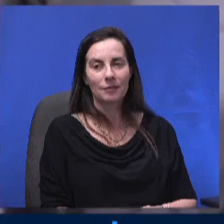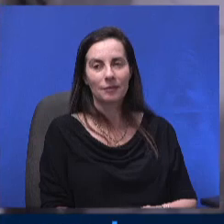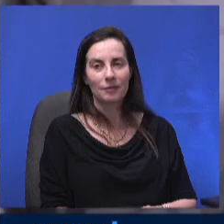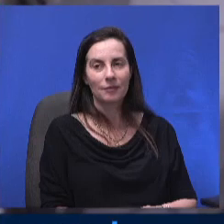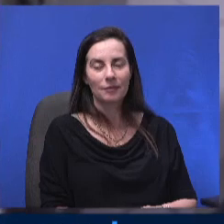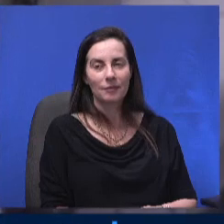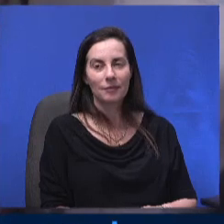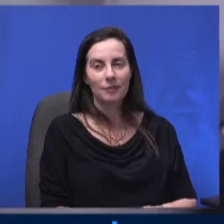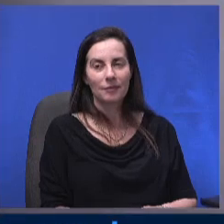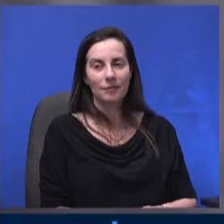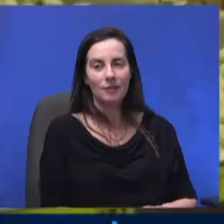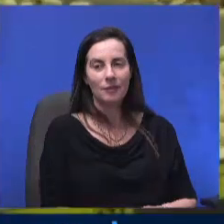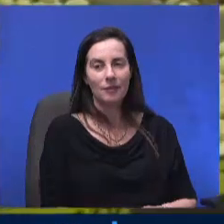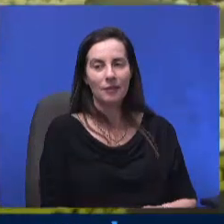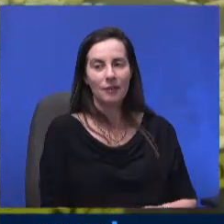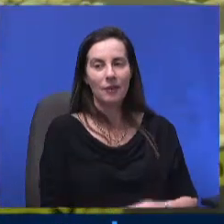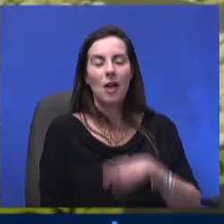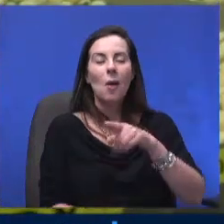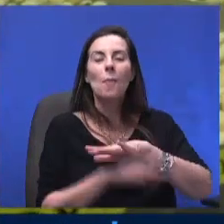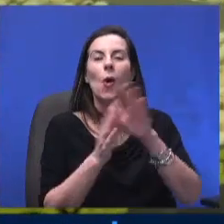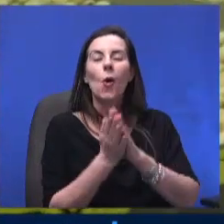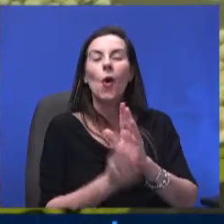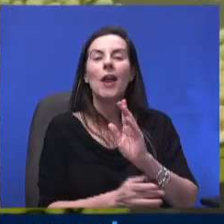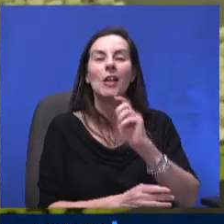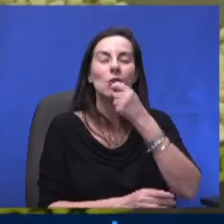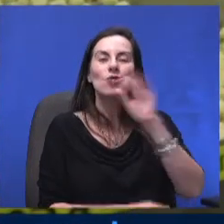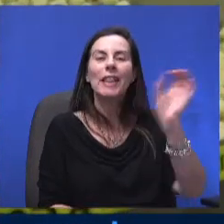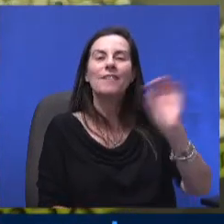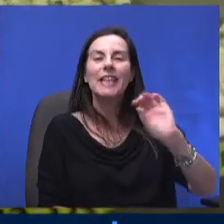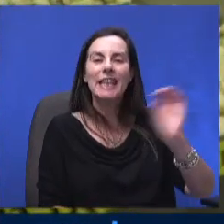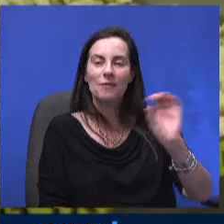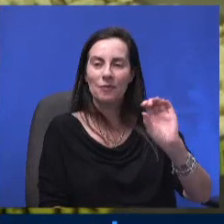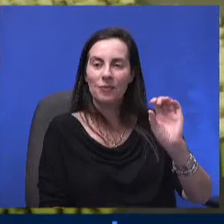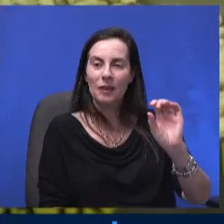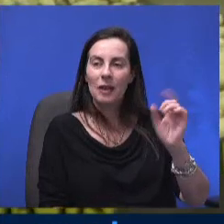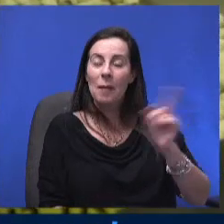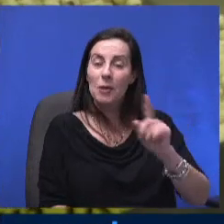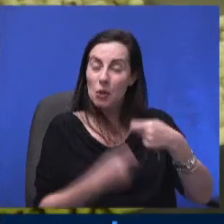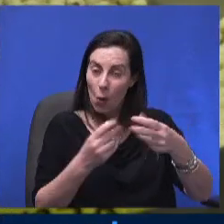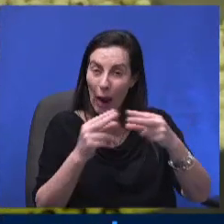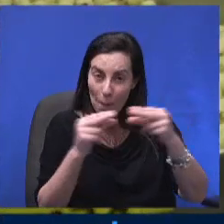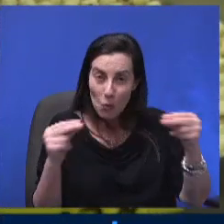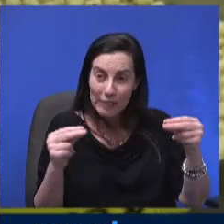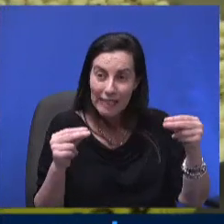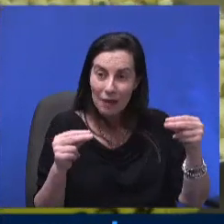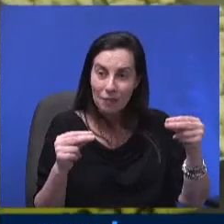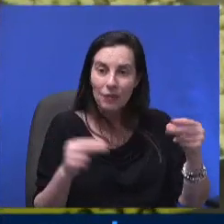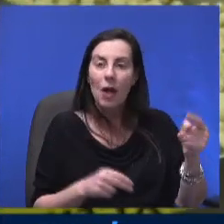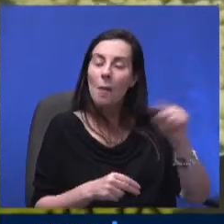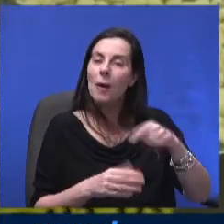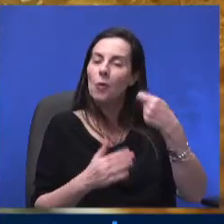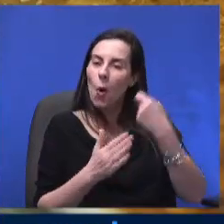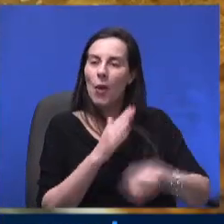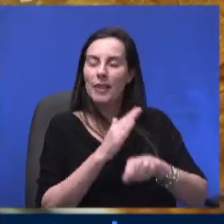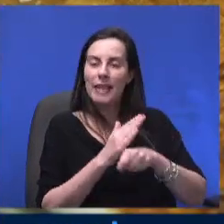פה נמצאות הסודות של התבלינים. כל אלה שמכורים לחמוצים, הם באים פה לתבליני נעמה